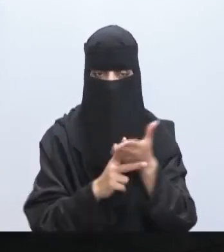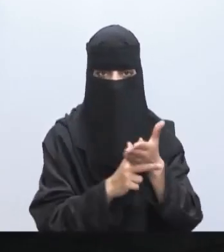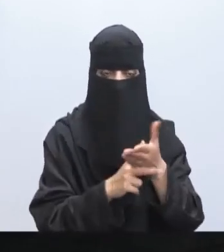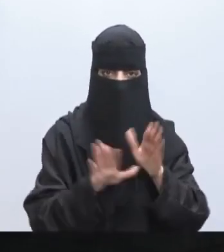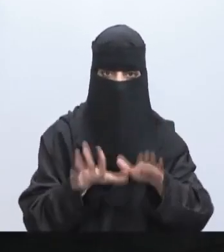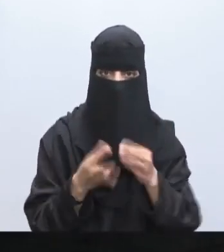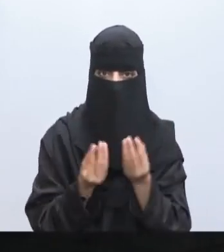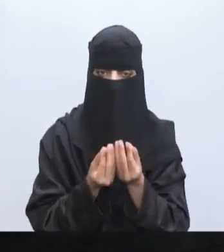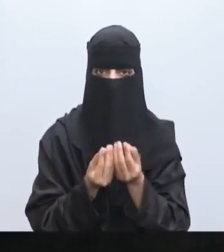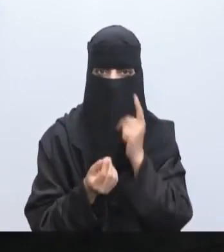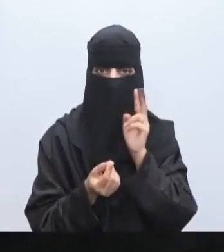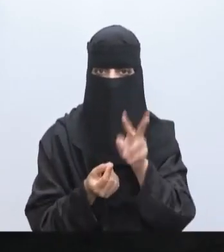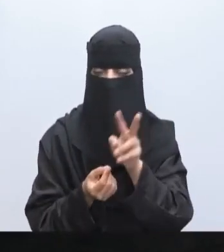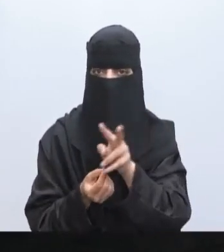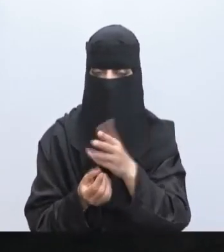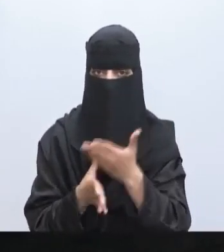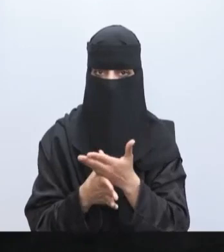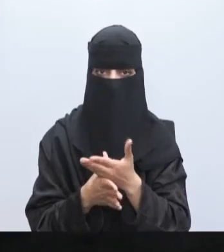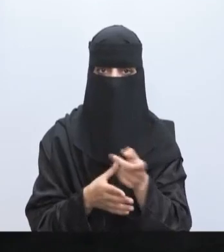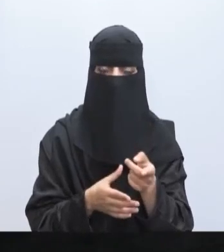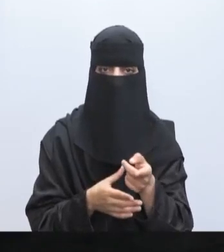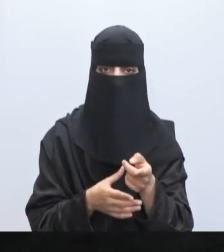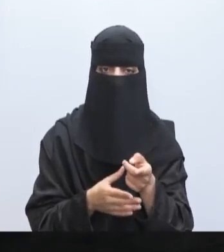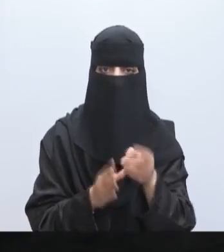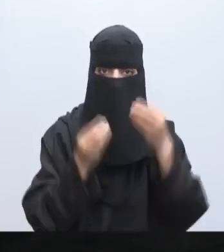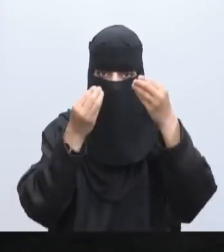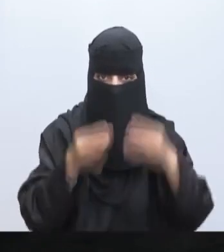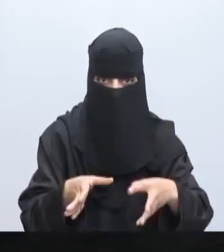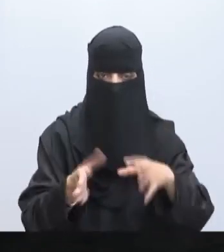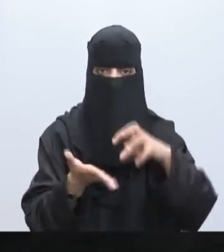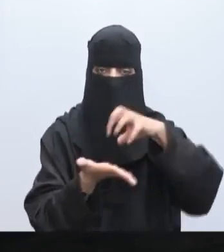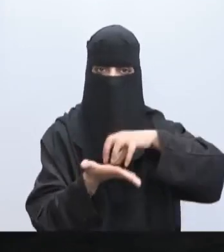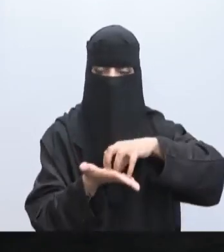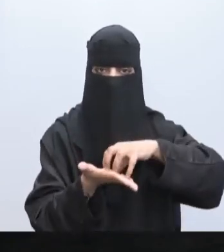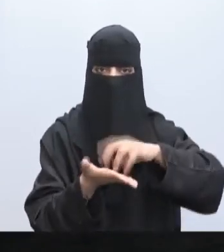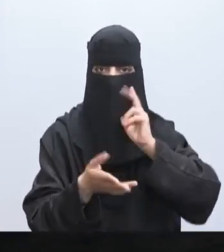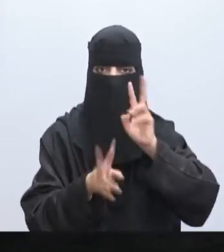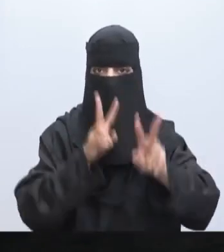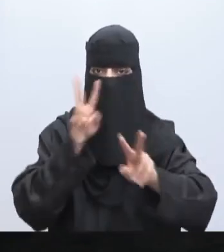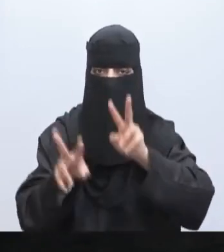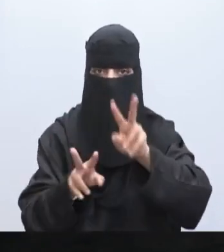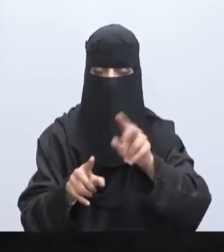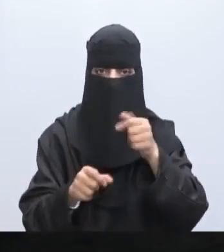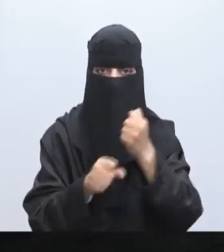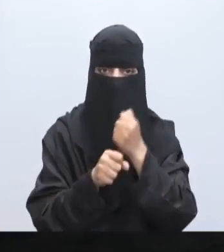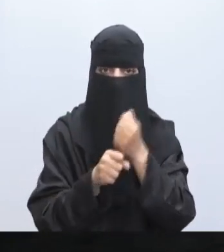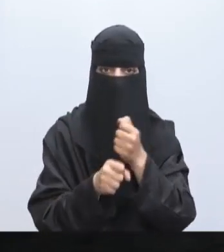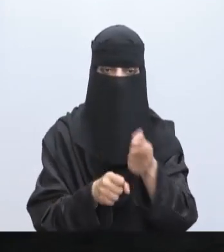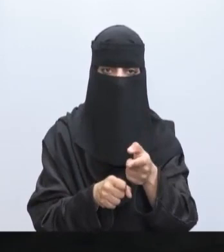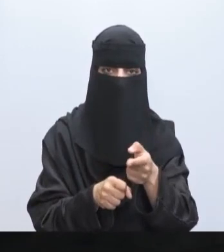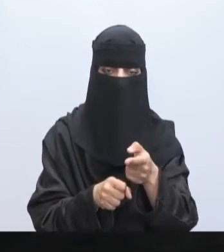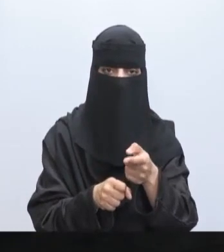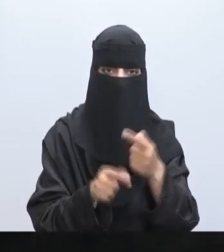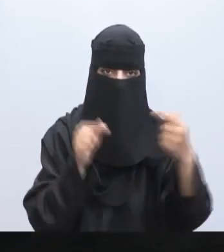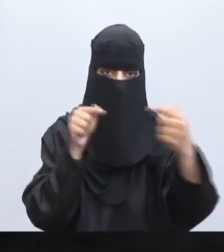وجوده اثناء احسنتم سقوط الدرعيه وما شاهده مما قام به